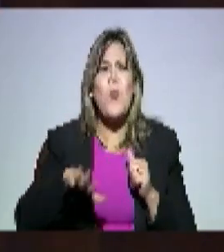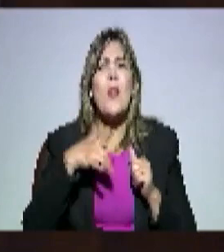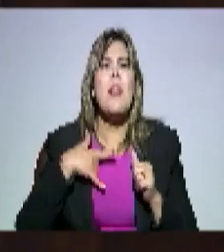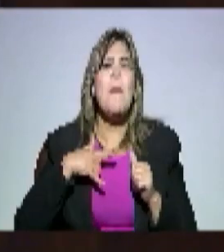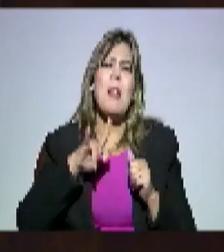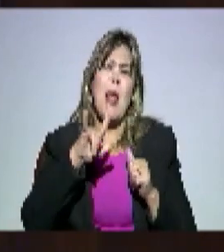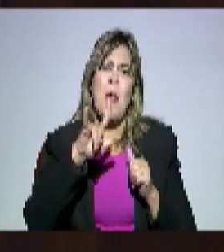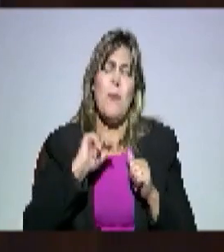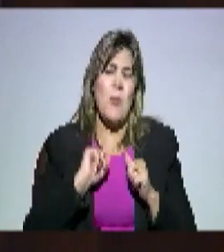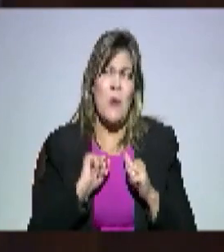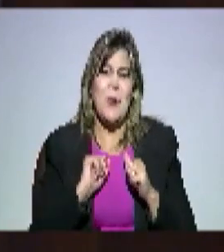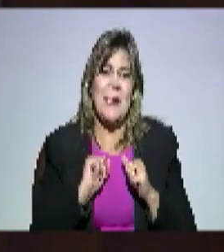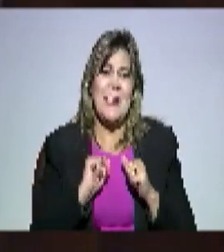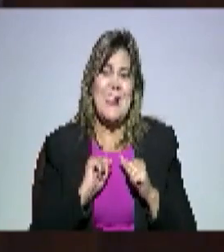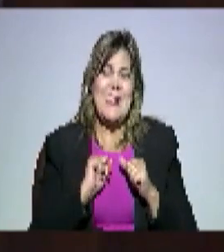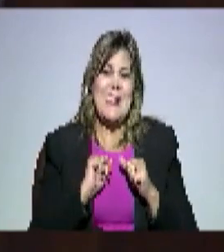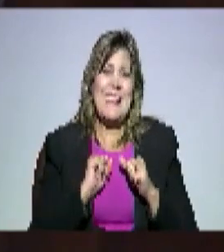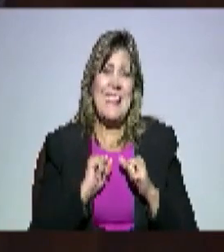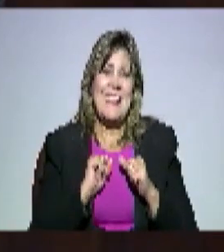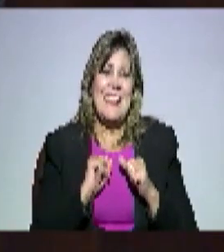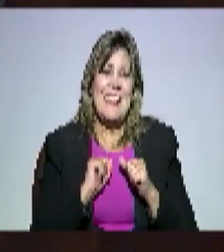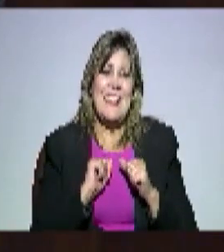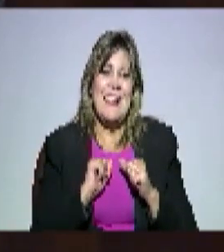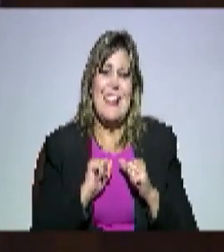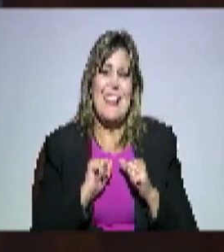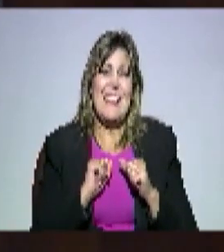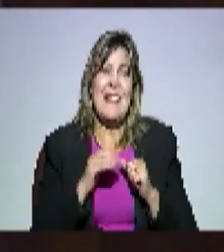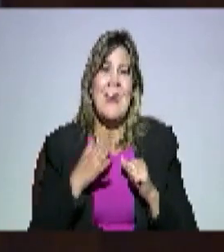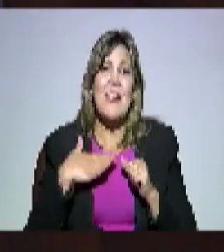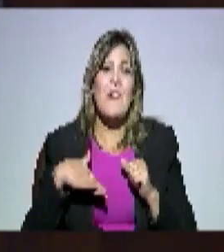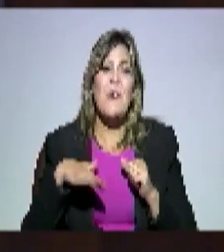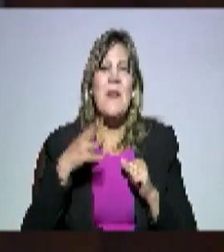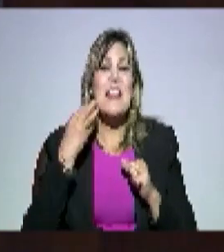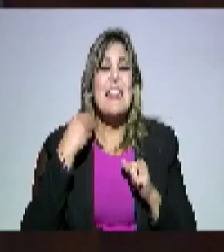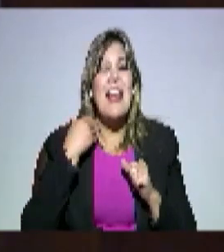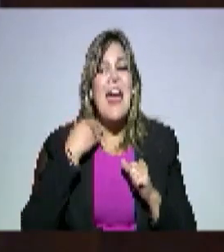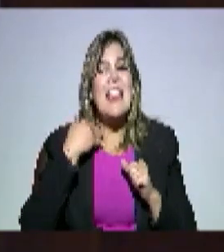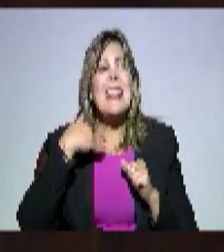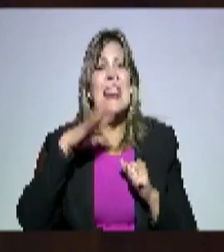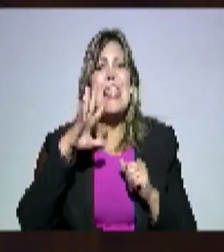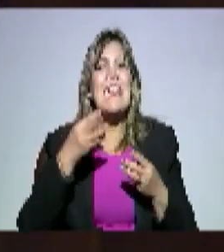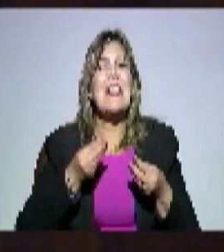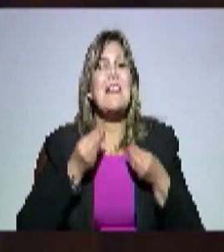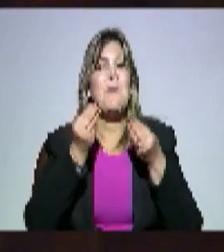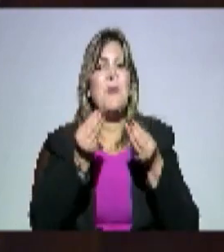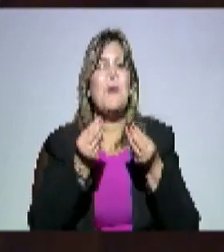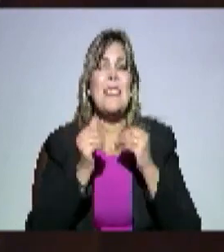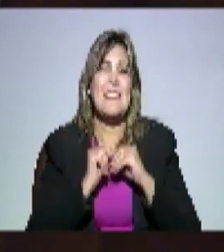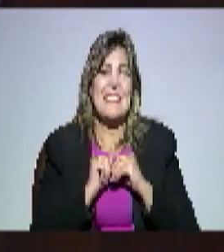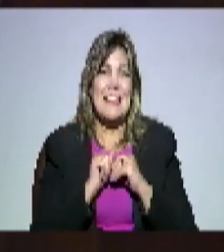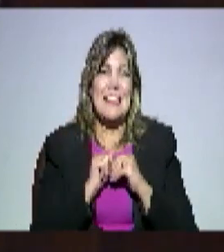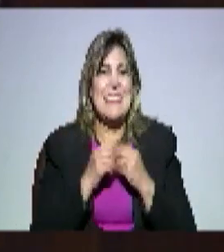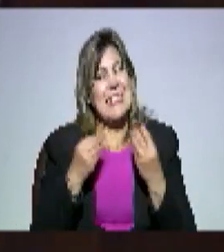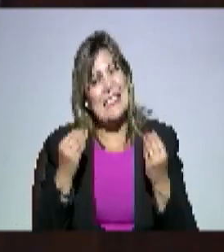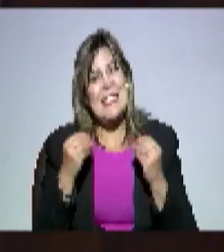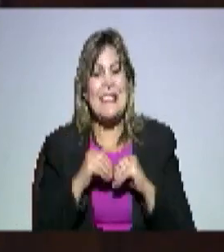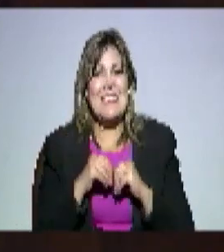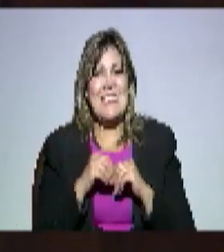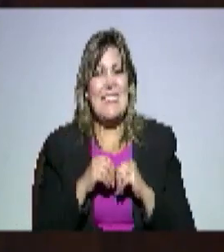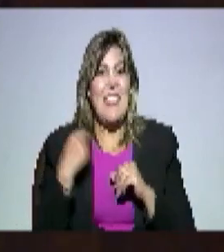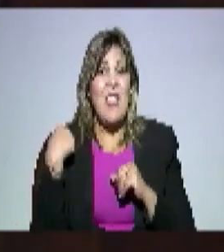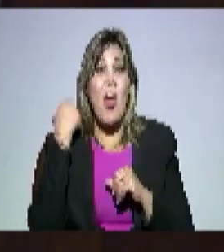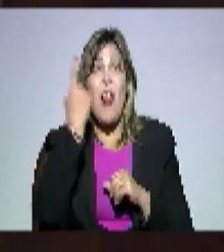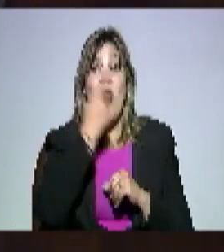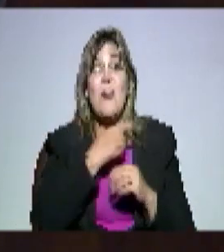بالفضل وكلنا مفروض نكرمه اكثر ما بكرمه من كده بكتير